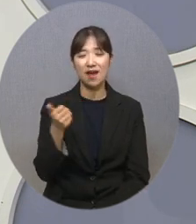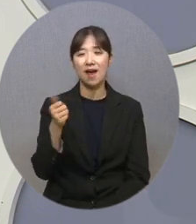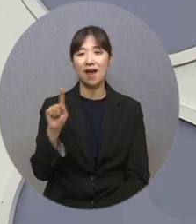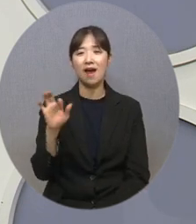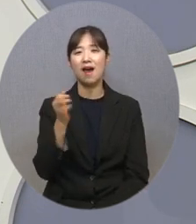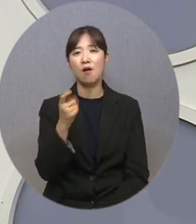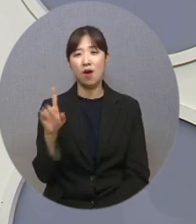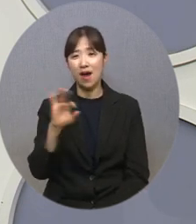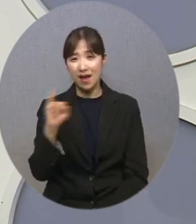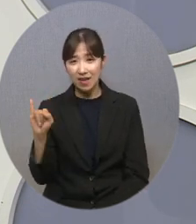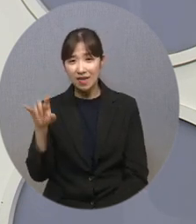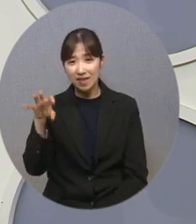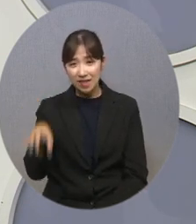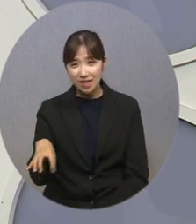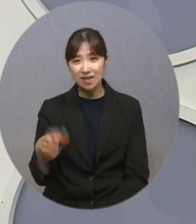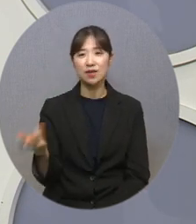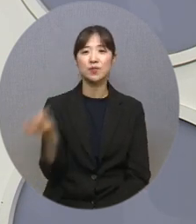하와이에서